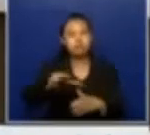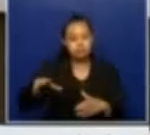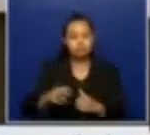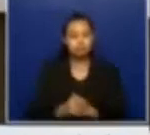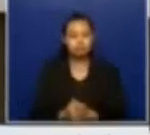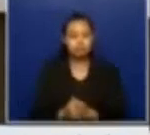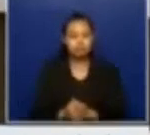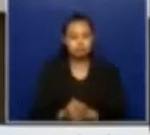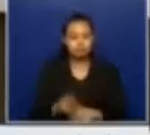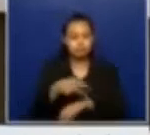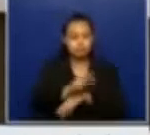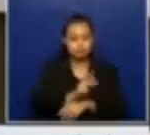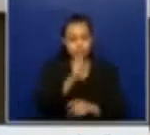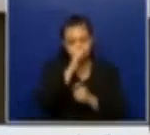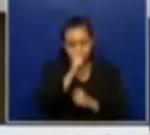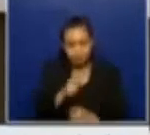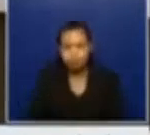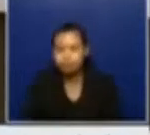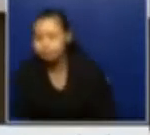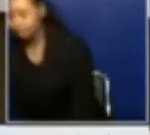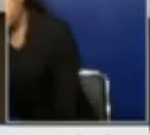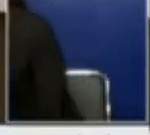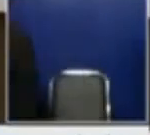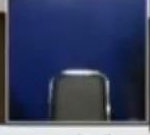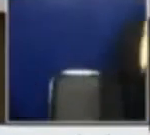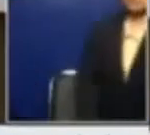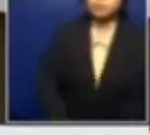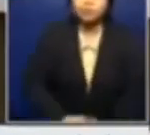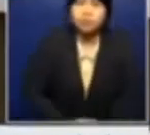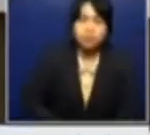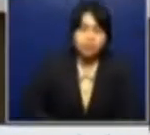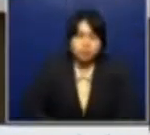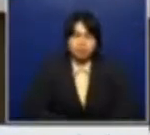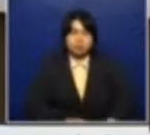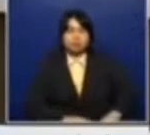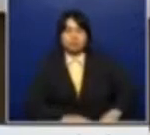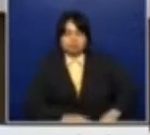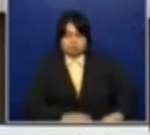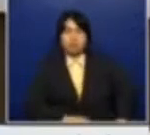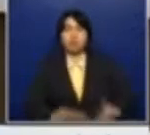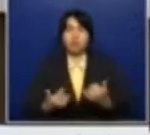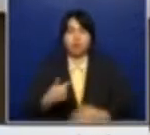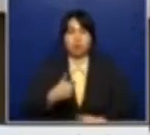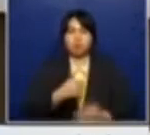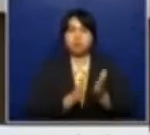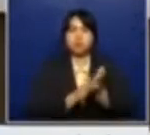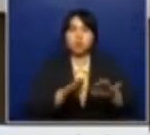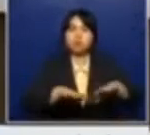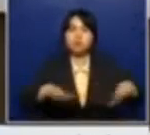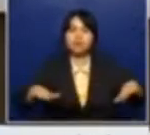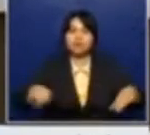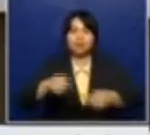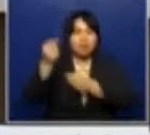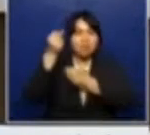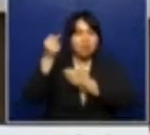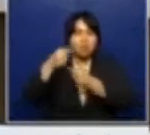านประธานที่เคารพครับผมชื่นชมการแสดงออกทางการเมืองของนักเรียนนิสิตนัก